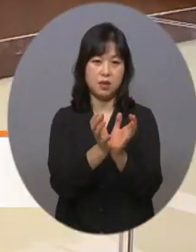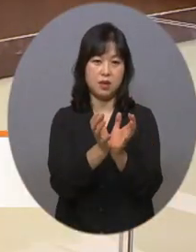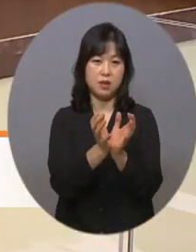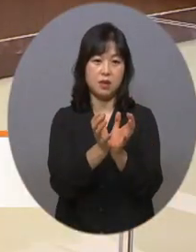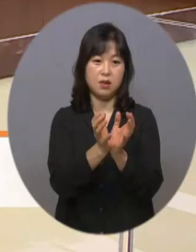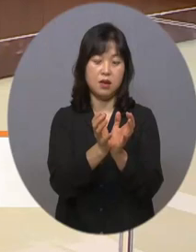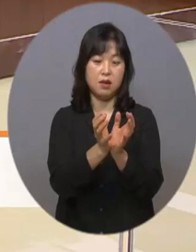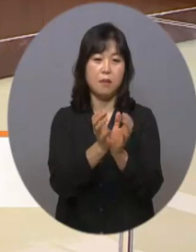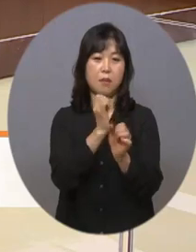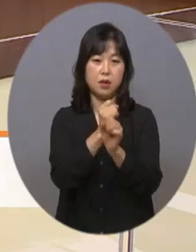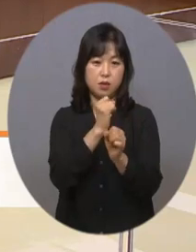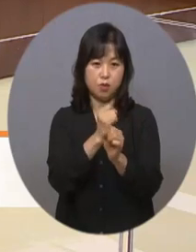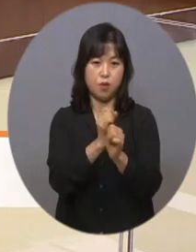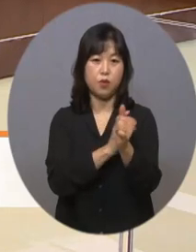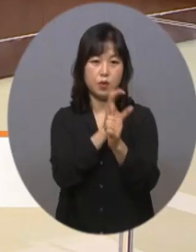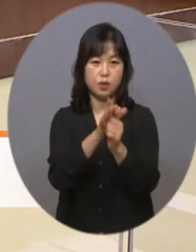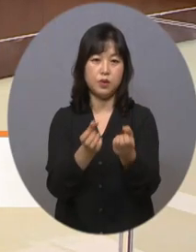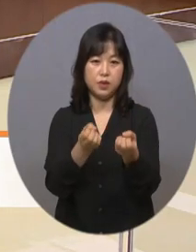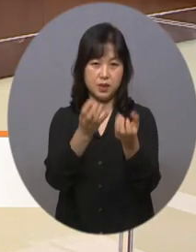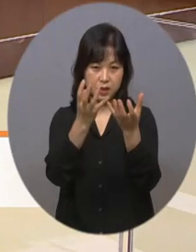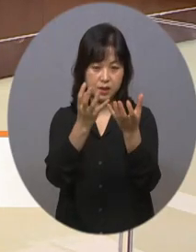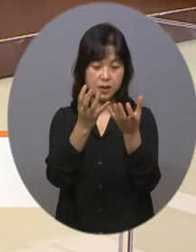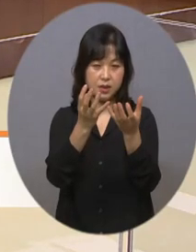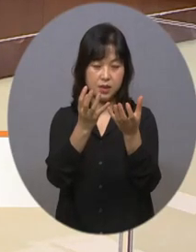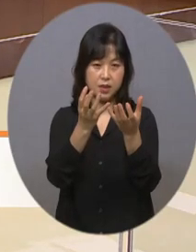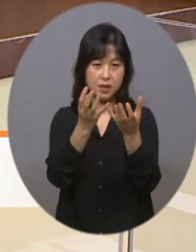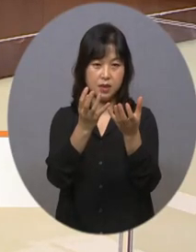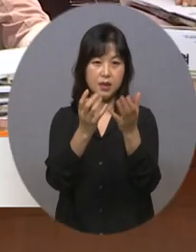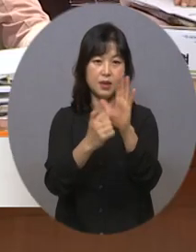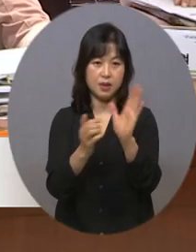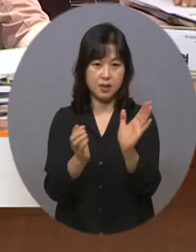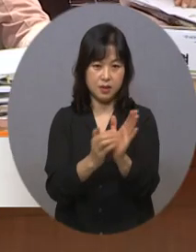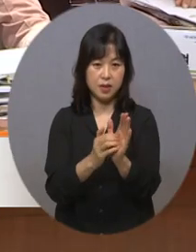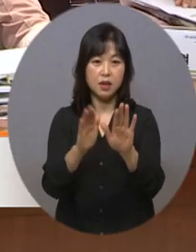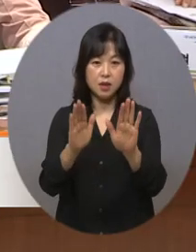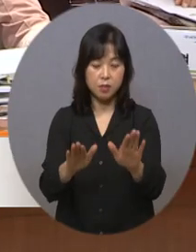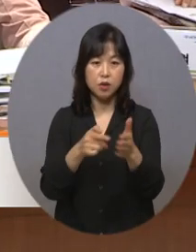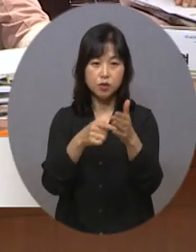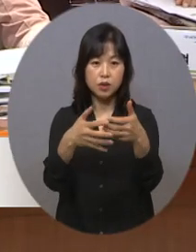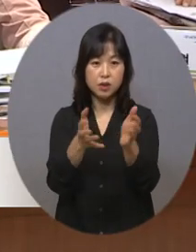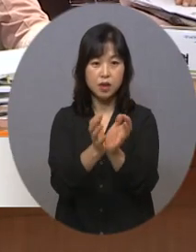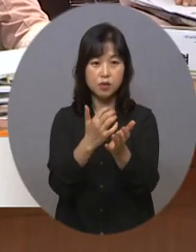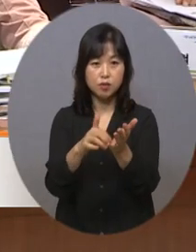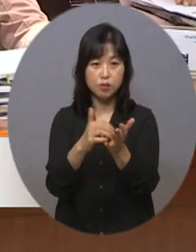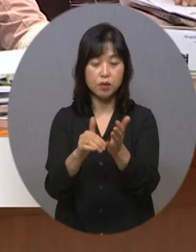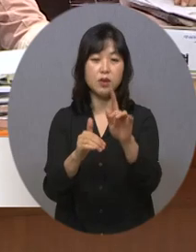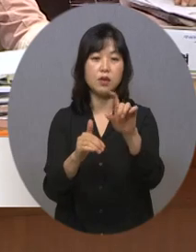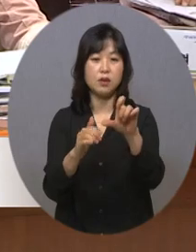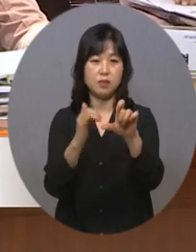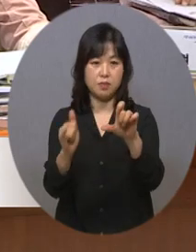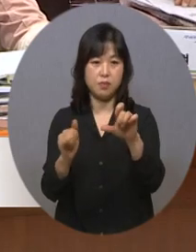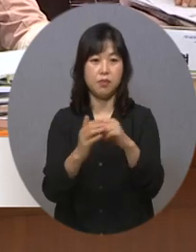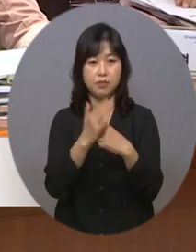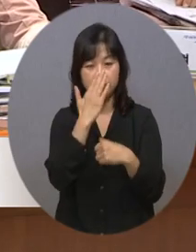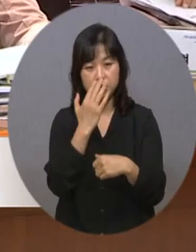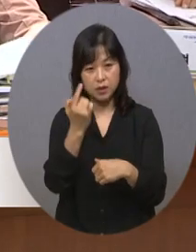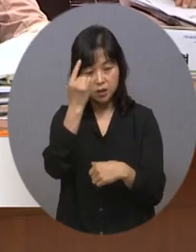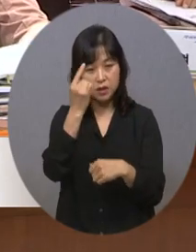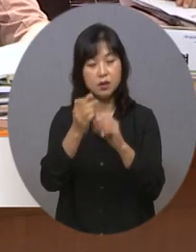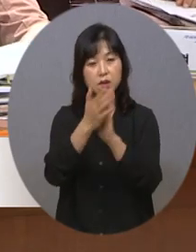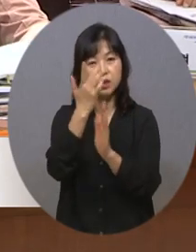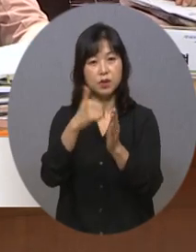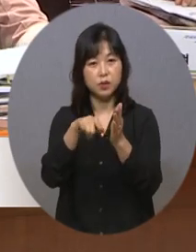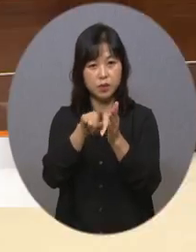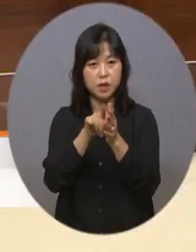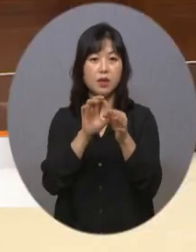가졌습니다. 이번에 구성된 추진단은 총 15명으로 순천시와 협력해 창의도시를 위한 가교 역할을 하게